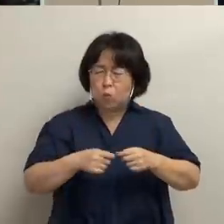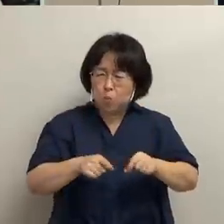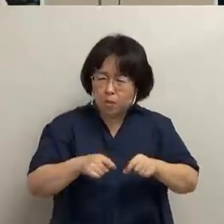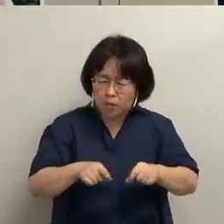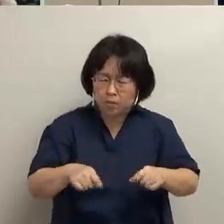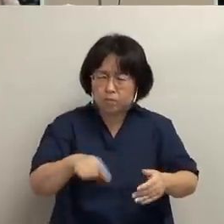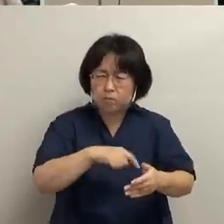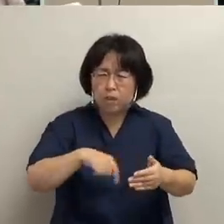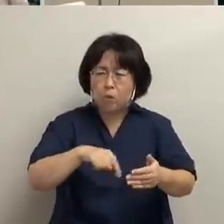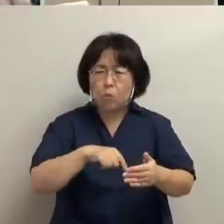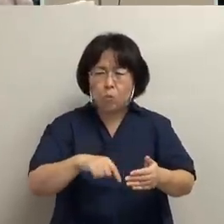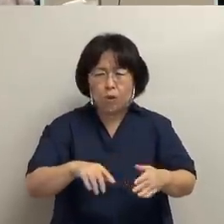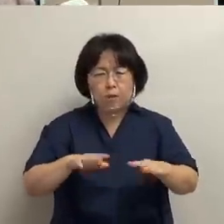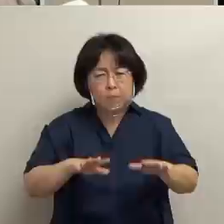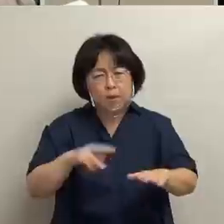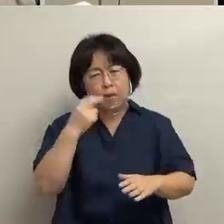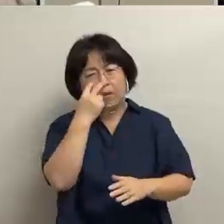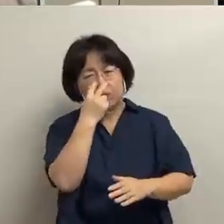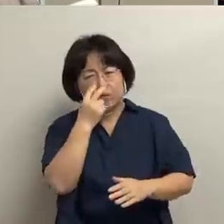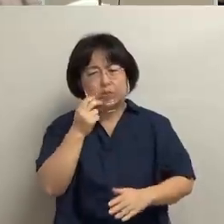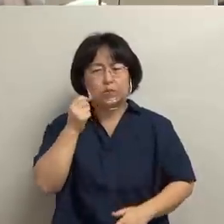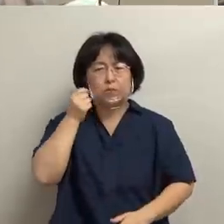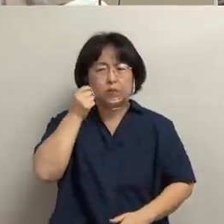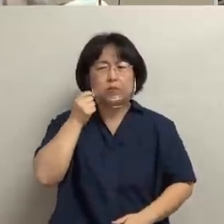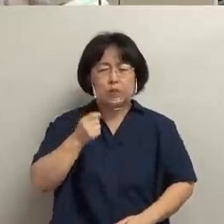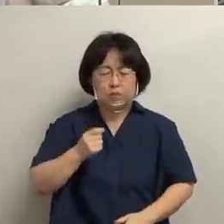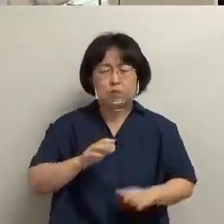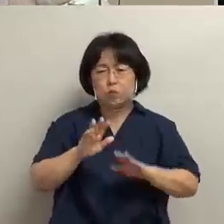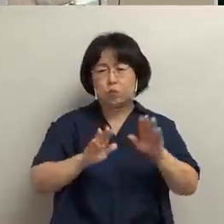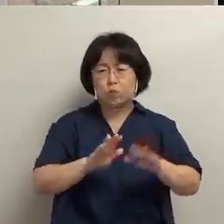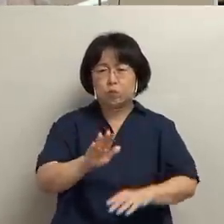ちょっと今確認が取れておりませんあの